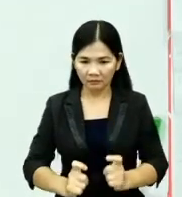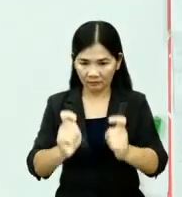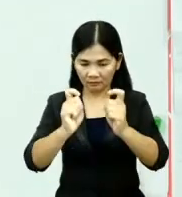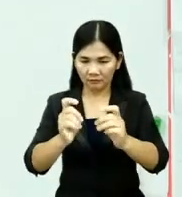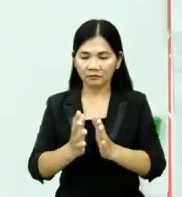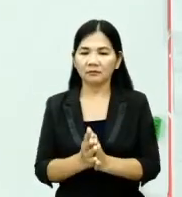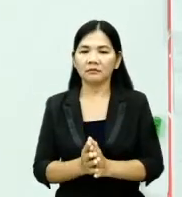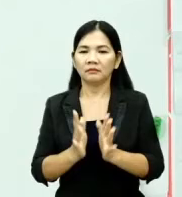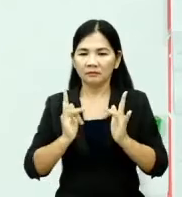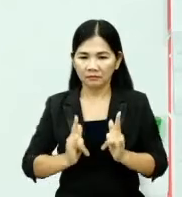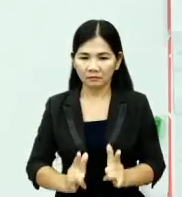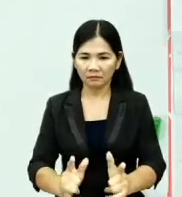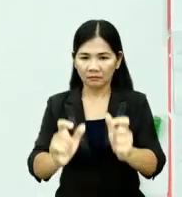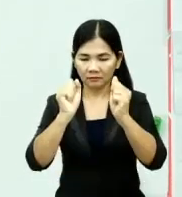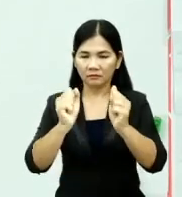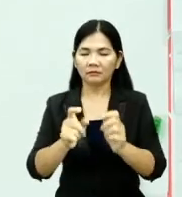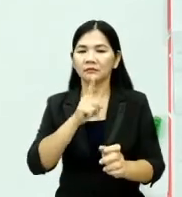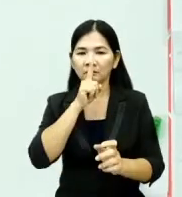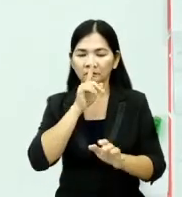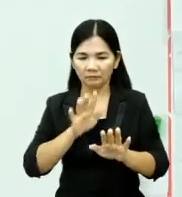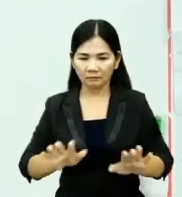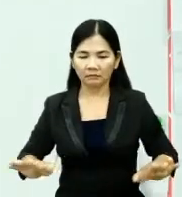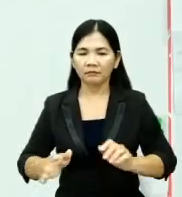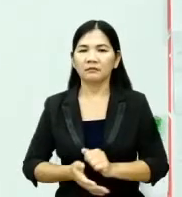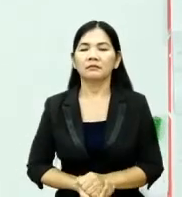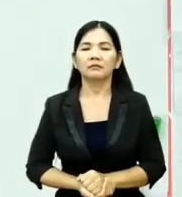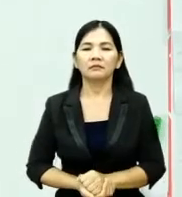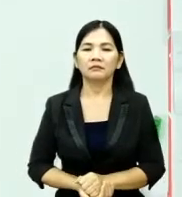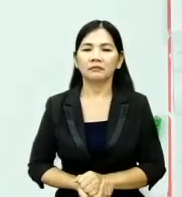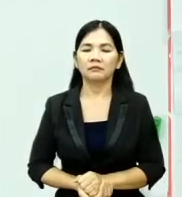khóm bằng prang ấm nọt